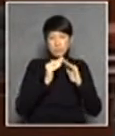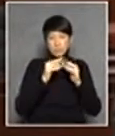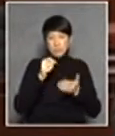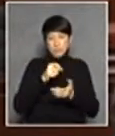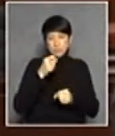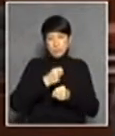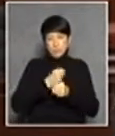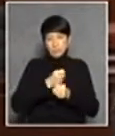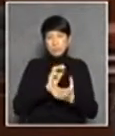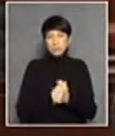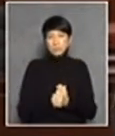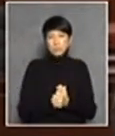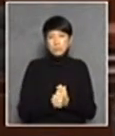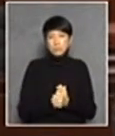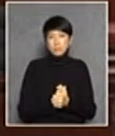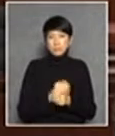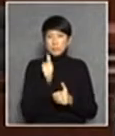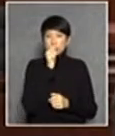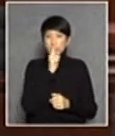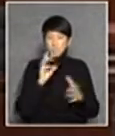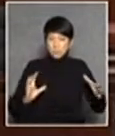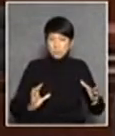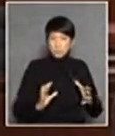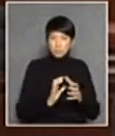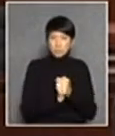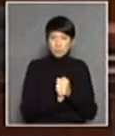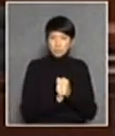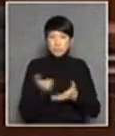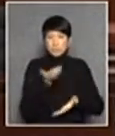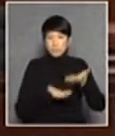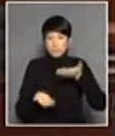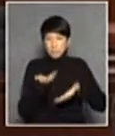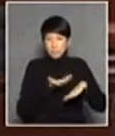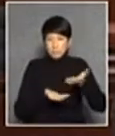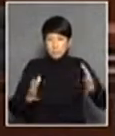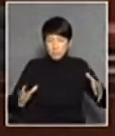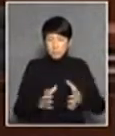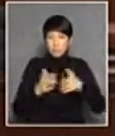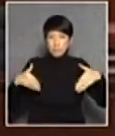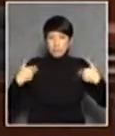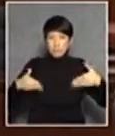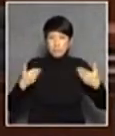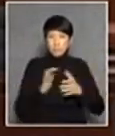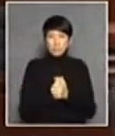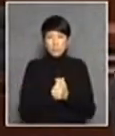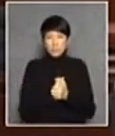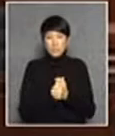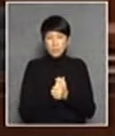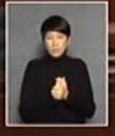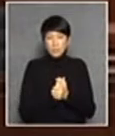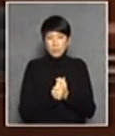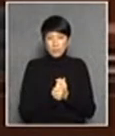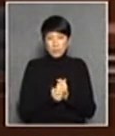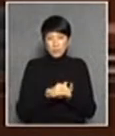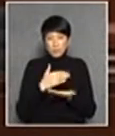親子嘅時間，係父母同佢有個感情交流，有個一齊玩又好，一齊做一啲嘅大